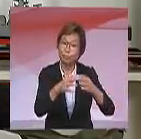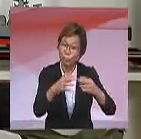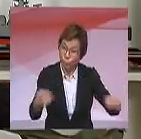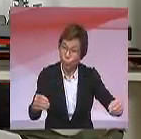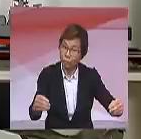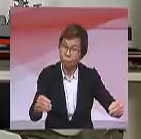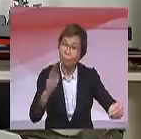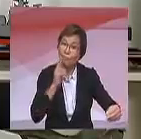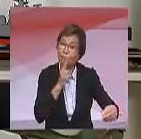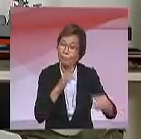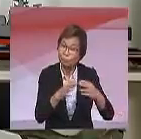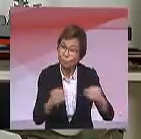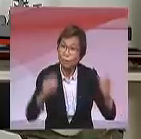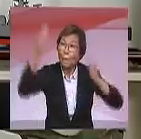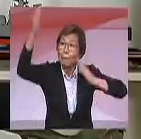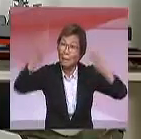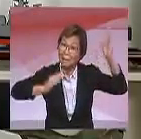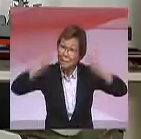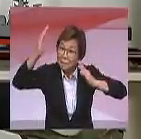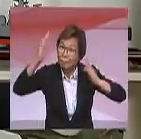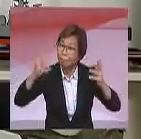Jepun di Malaysia ini